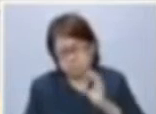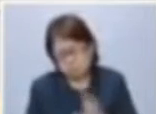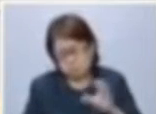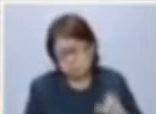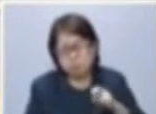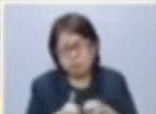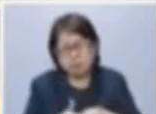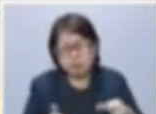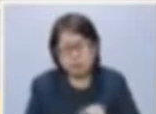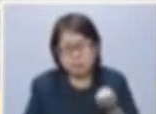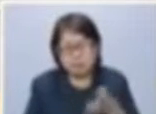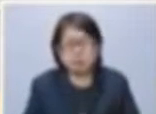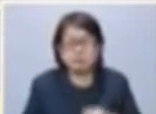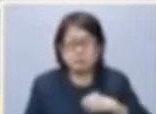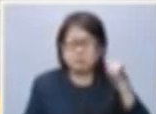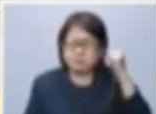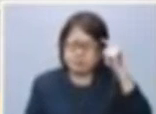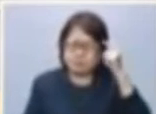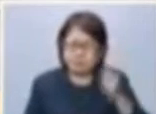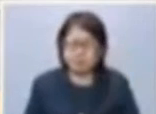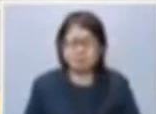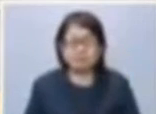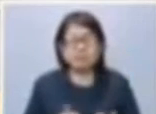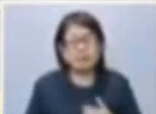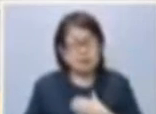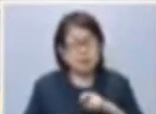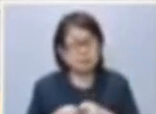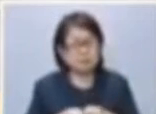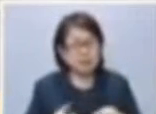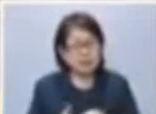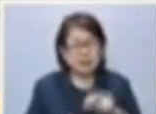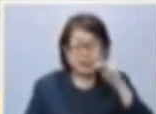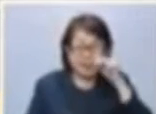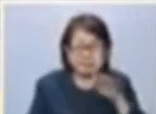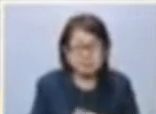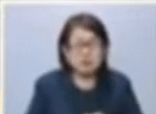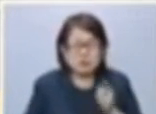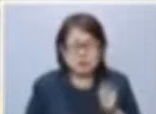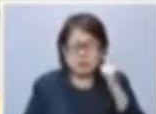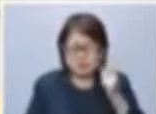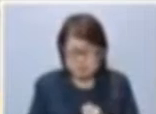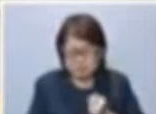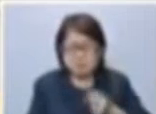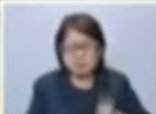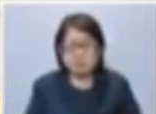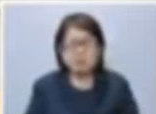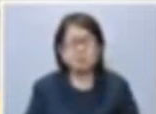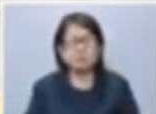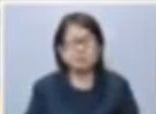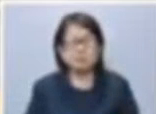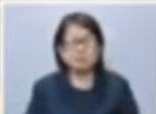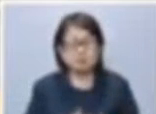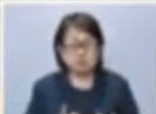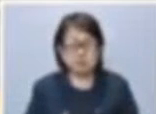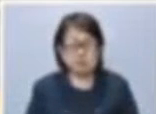ฉะนั้นดิฉันก็หวังว่าการแก้ปัญหาน้ำจะต้องทำอย่างจริงจังด้วยณขณะ